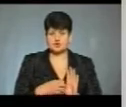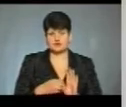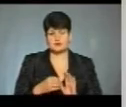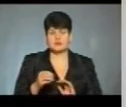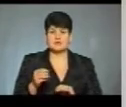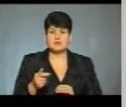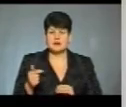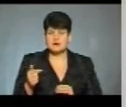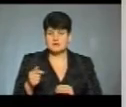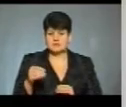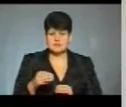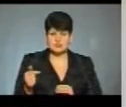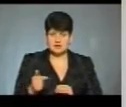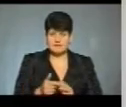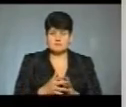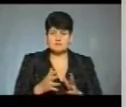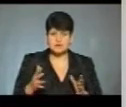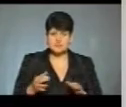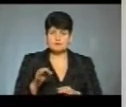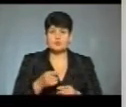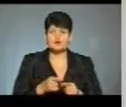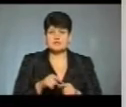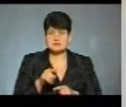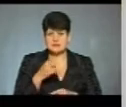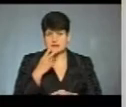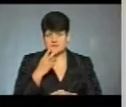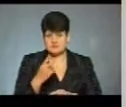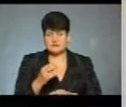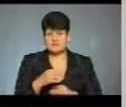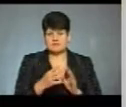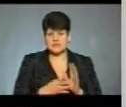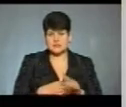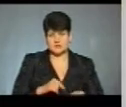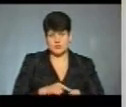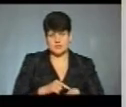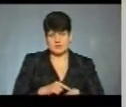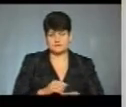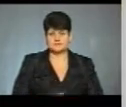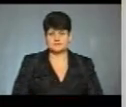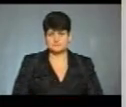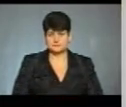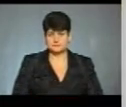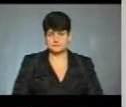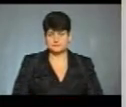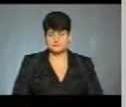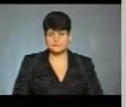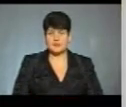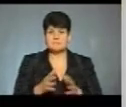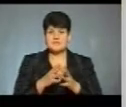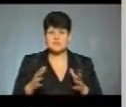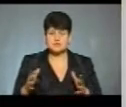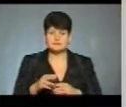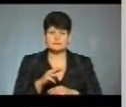проєкт бюджету Тернопільської громади на 2020 рік дивіться о 19-й годині. Понад мільйон гривень